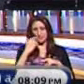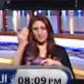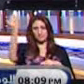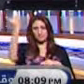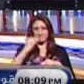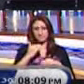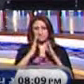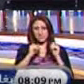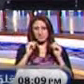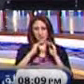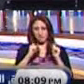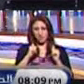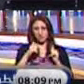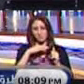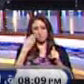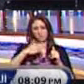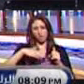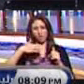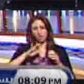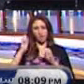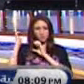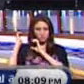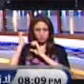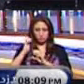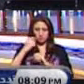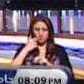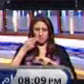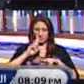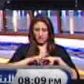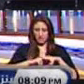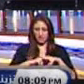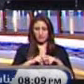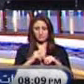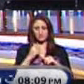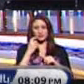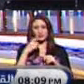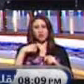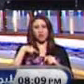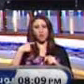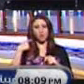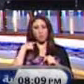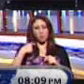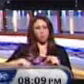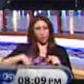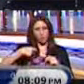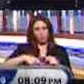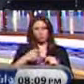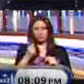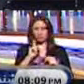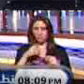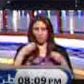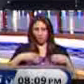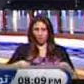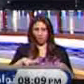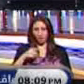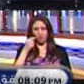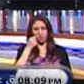نعوش، وهل بعد الثورة ما زال المواطن المصري هو مواطن بلا ثمن في بلده ومواطن من الدرجة